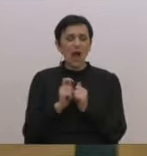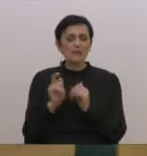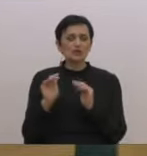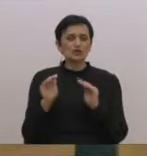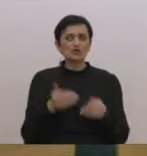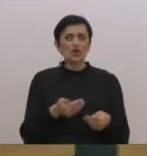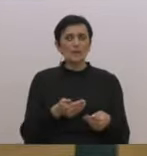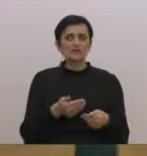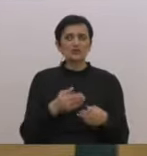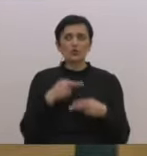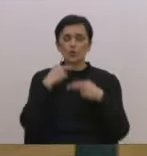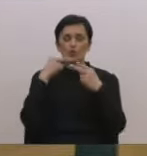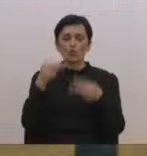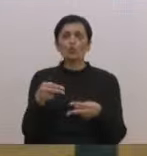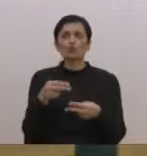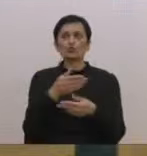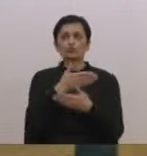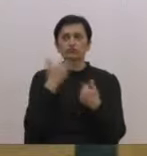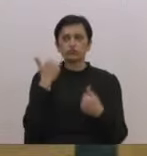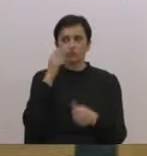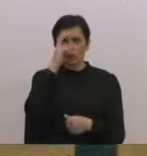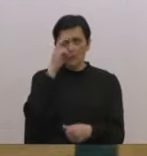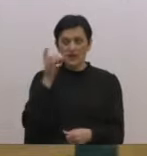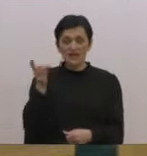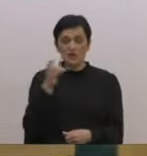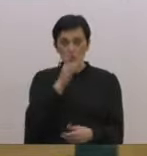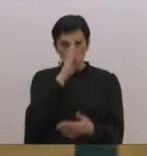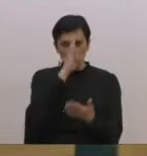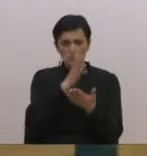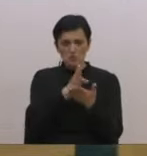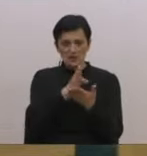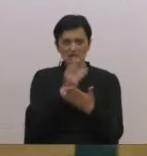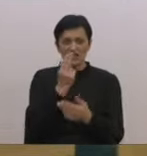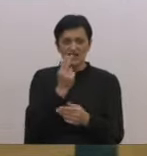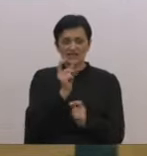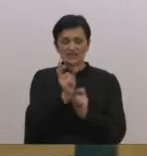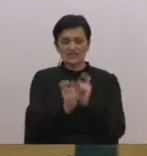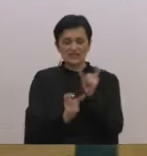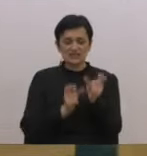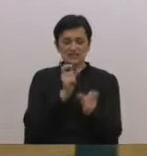და ყურადღებას აღარ აქცევს ხელისუფლება რეგიონებს, პირდაპირ რიცხვებს გეუბნებით,